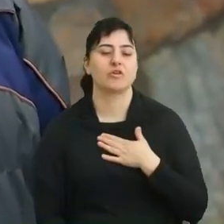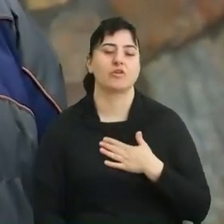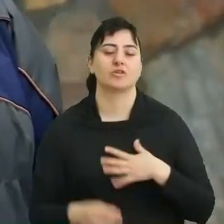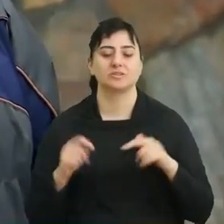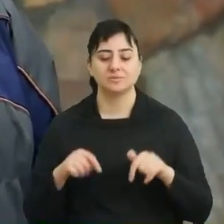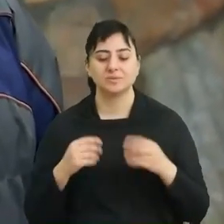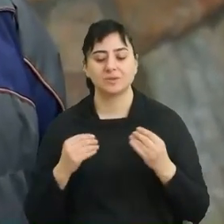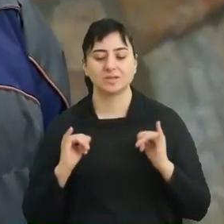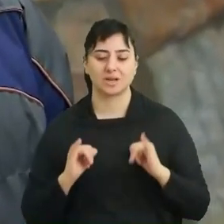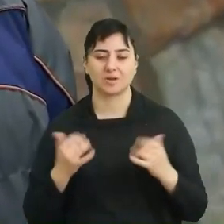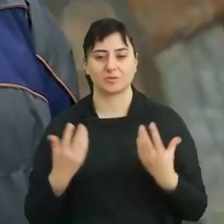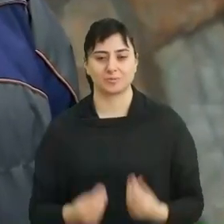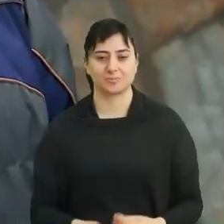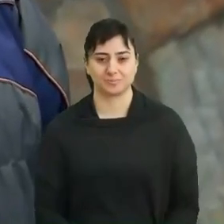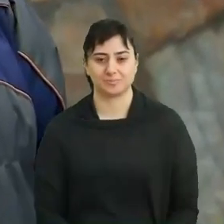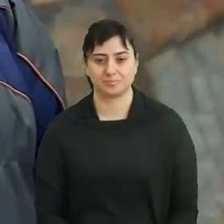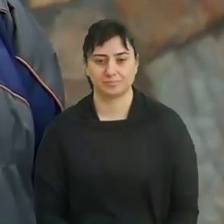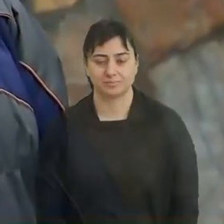vallahi şimdi dinlenmeye başladım.